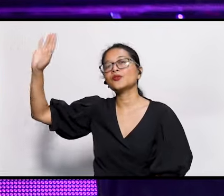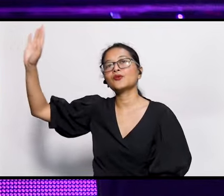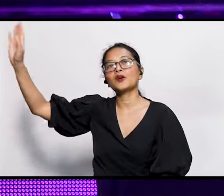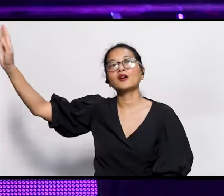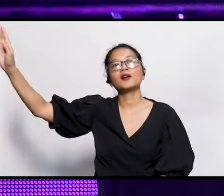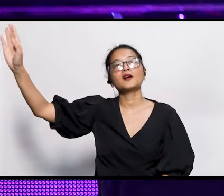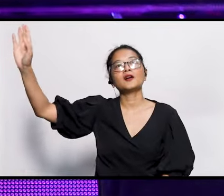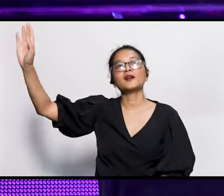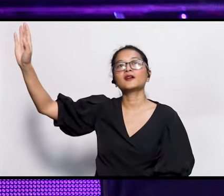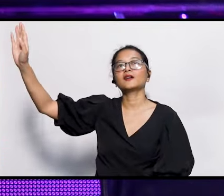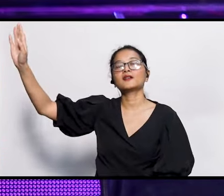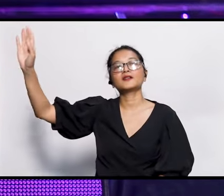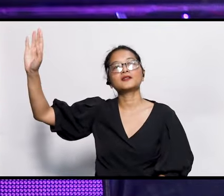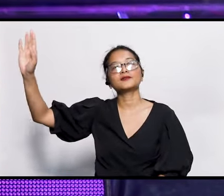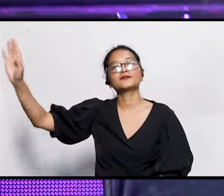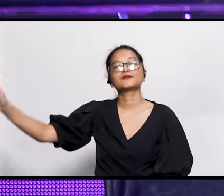who you